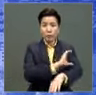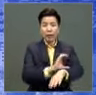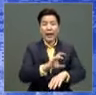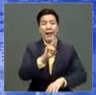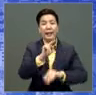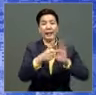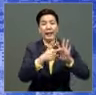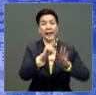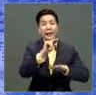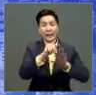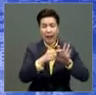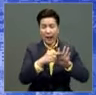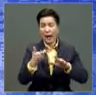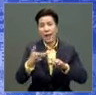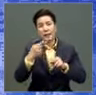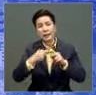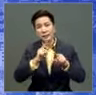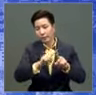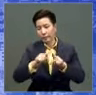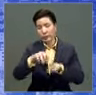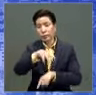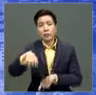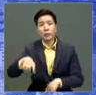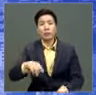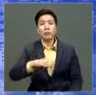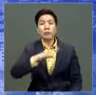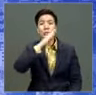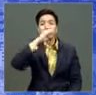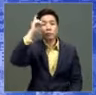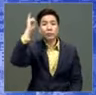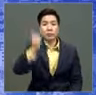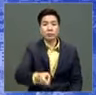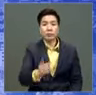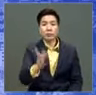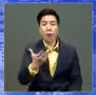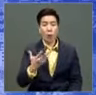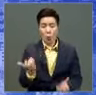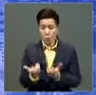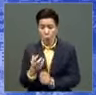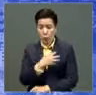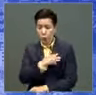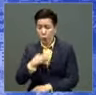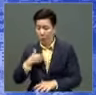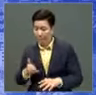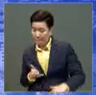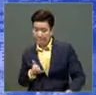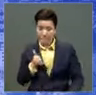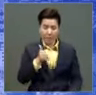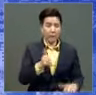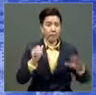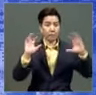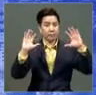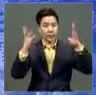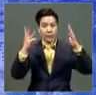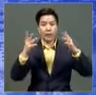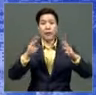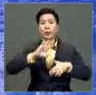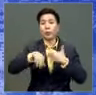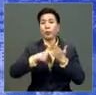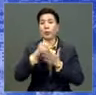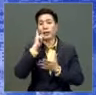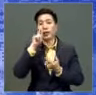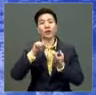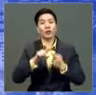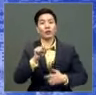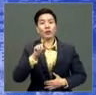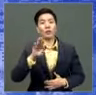โศกพร้อมพงษ์ห้างเทอร์มินัลชุดข้อมูลนี้เป็นข้อมูลปลอมนะครับลูกท่านอุปทูตไม่ได้ออกไปในพื้นที่ดังกล่าวนะครับและทั้งหมดคือการแถลงข่าว